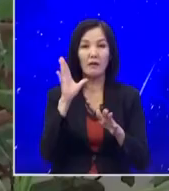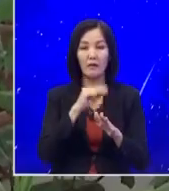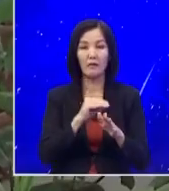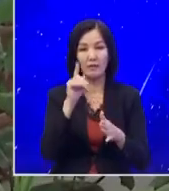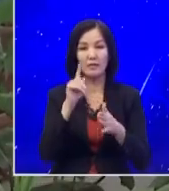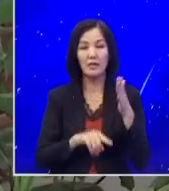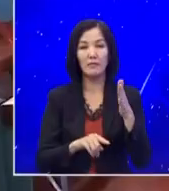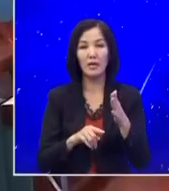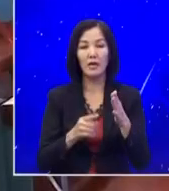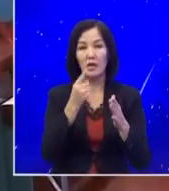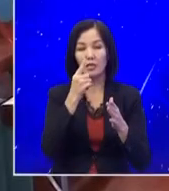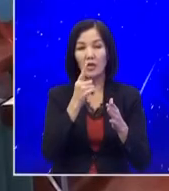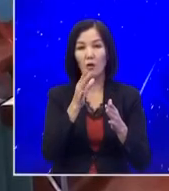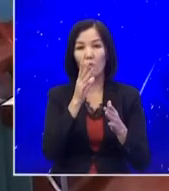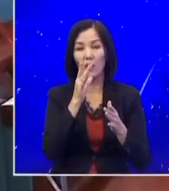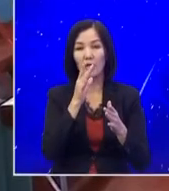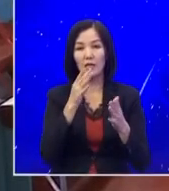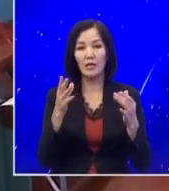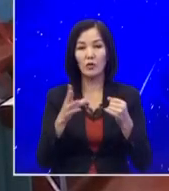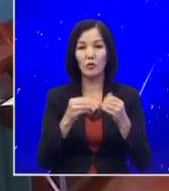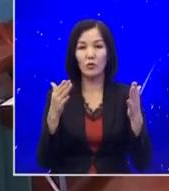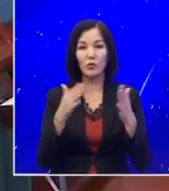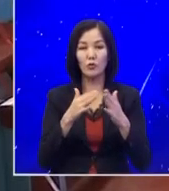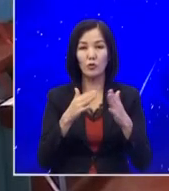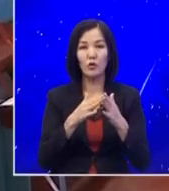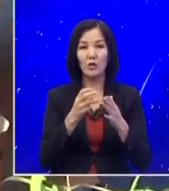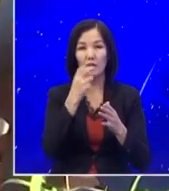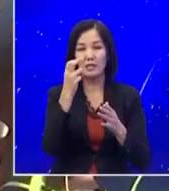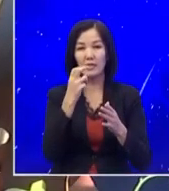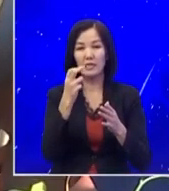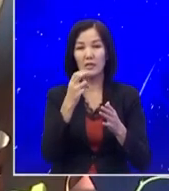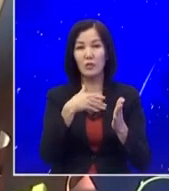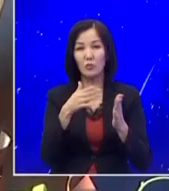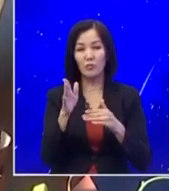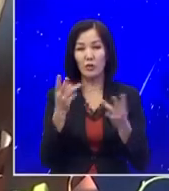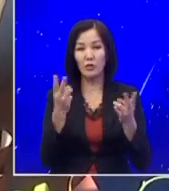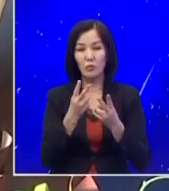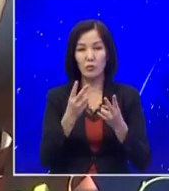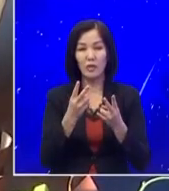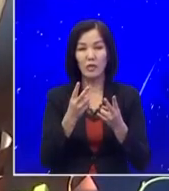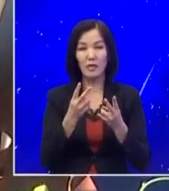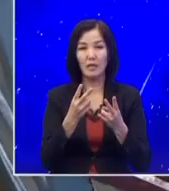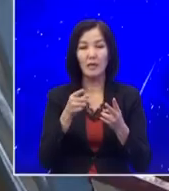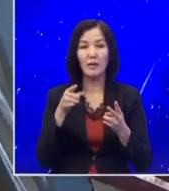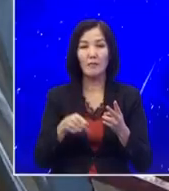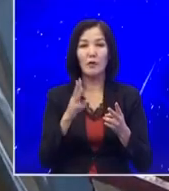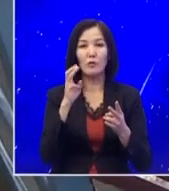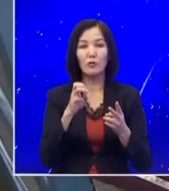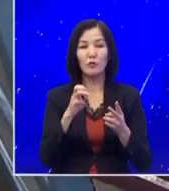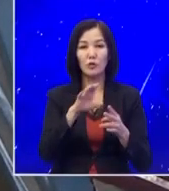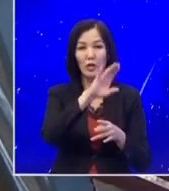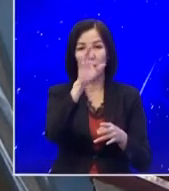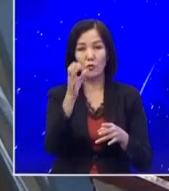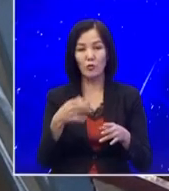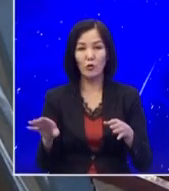сенімде. Бұл жақын маңдағы тұрғын үйлерді жағымсыз иістен құтқарады. Биыл 1300 метрге созылған кәрі жүйесіне